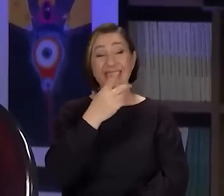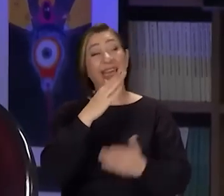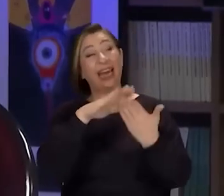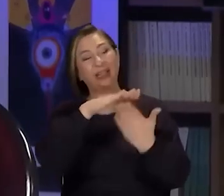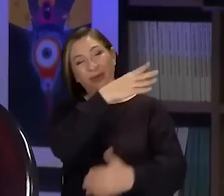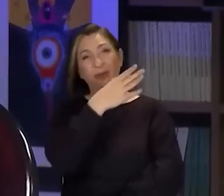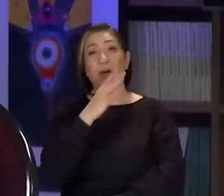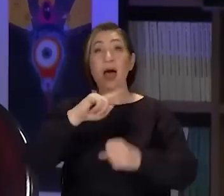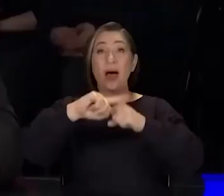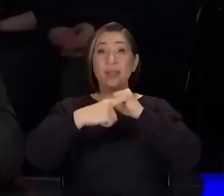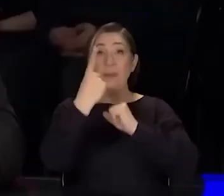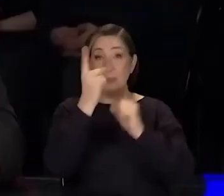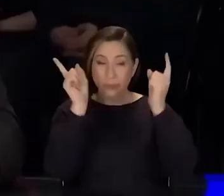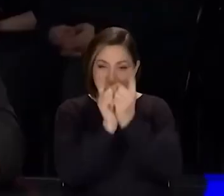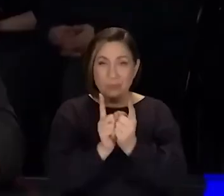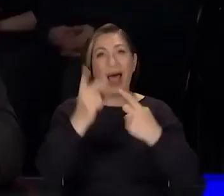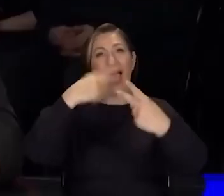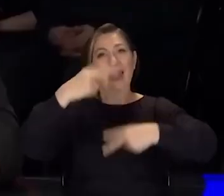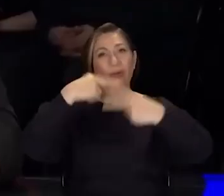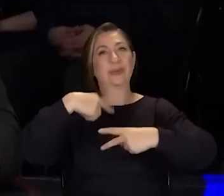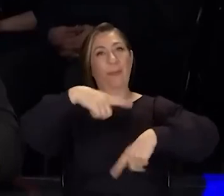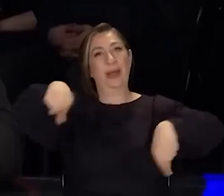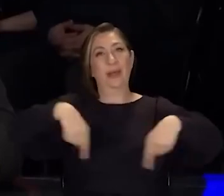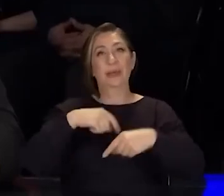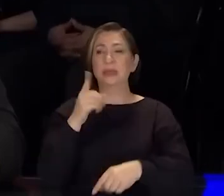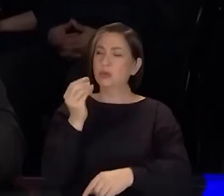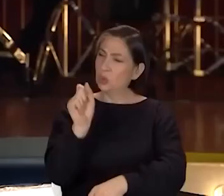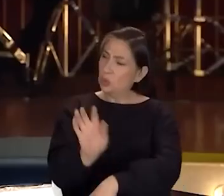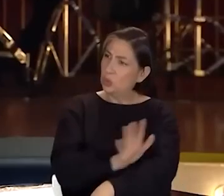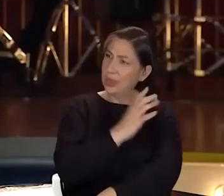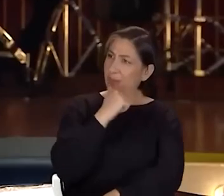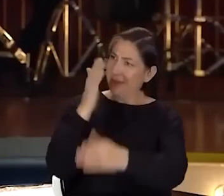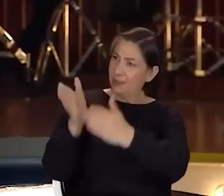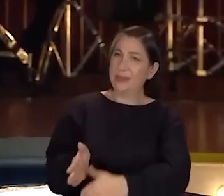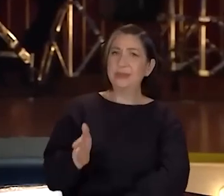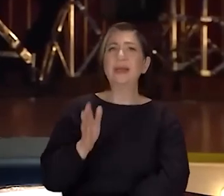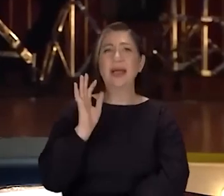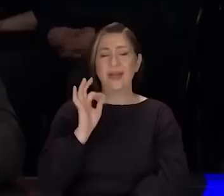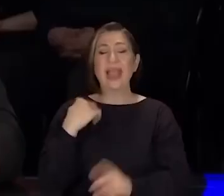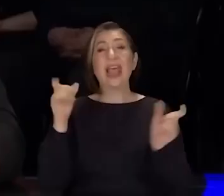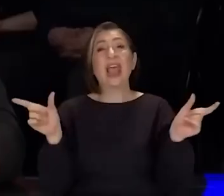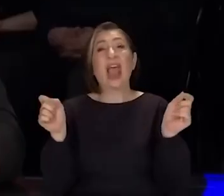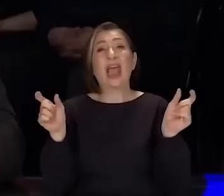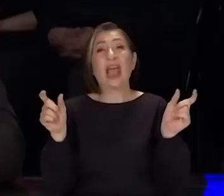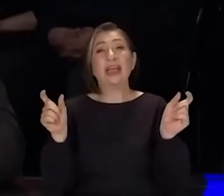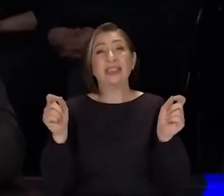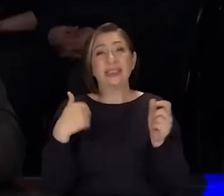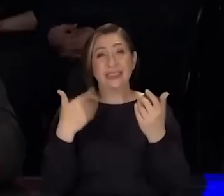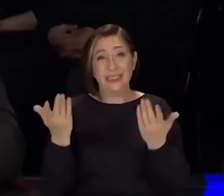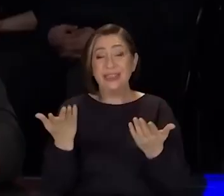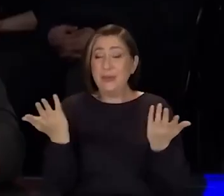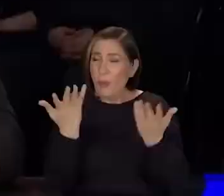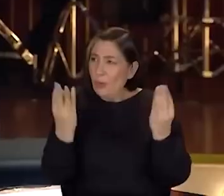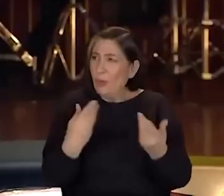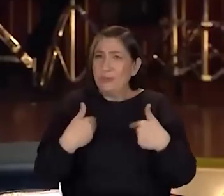var. Haftada bir buluşup ağlaşıyoruz zaten. Genelde. Sen de çok duygusal bir insansın. Ben çok. Yengeç burcu olduğum için. Vallahi ne hale